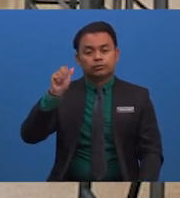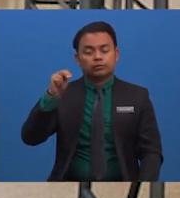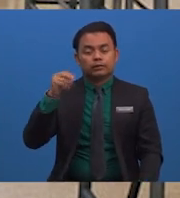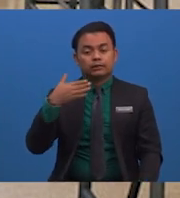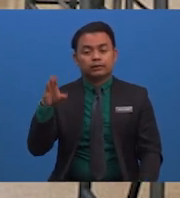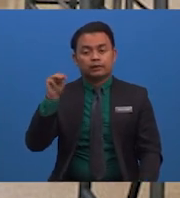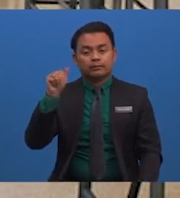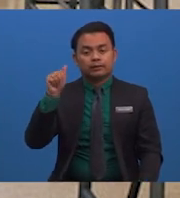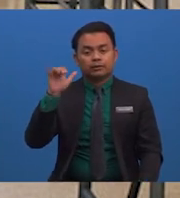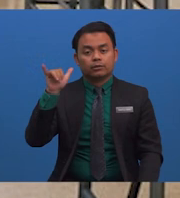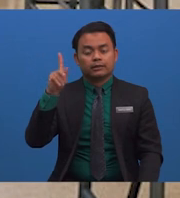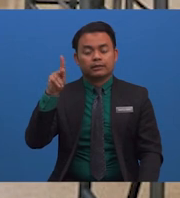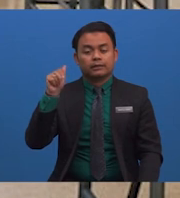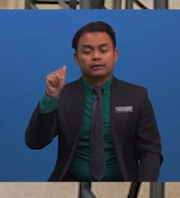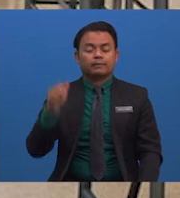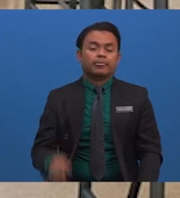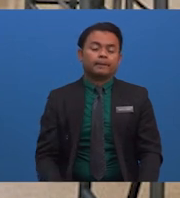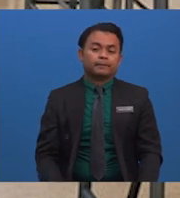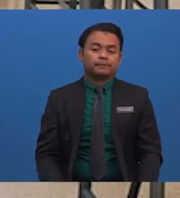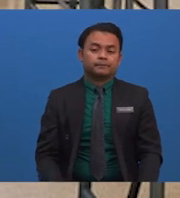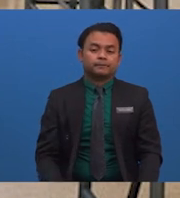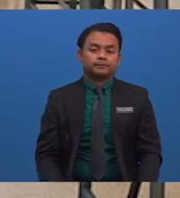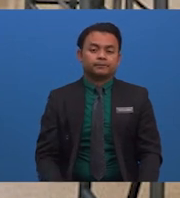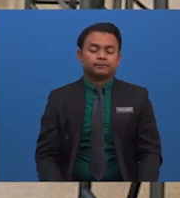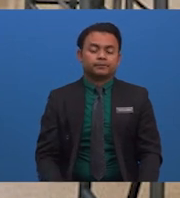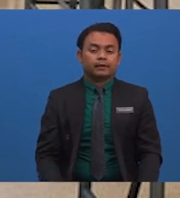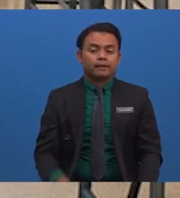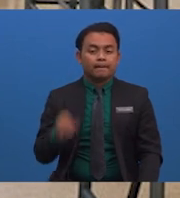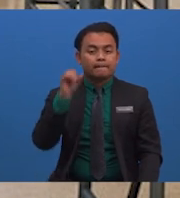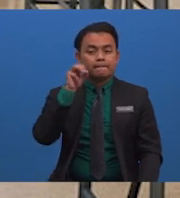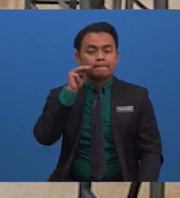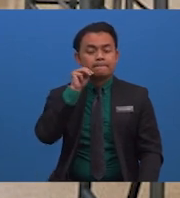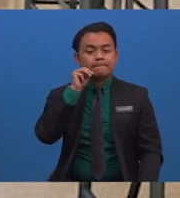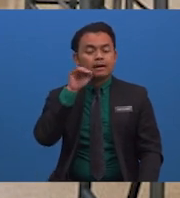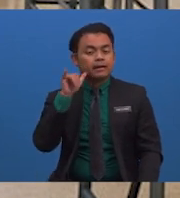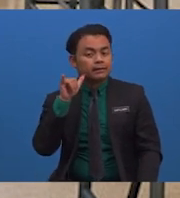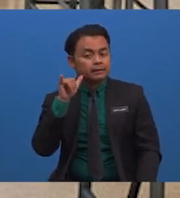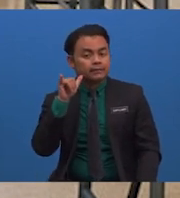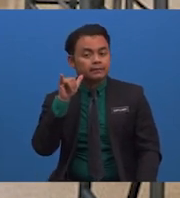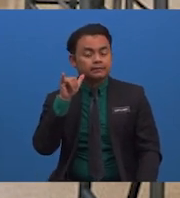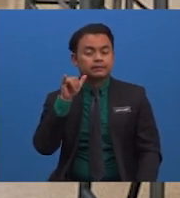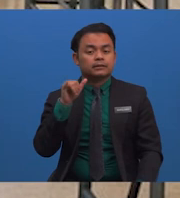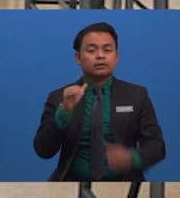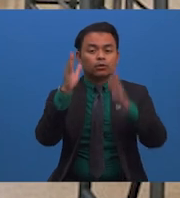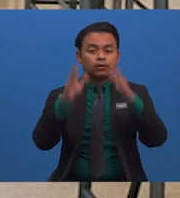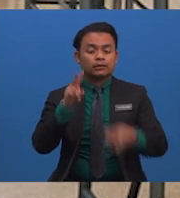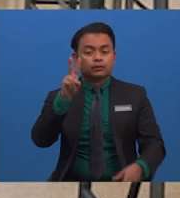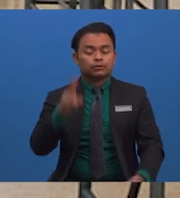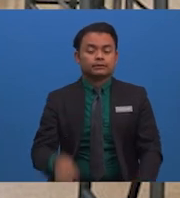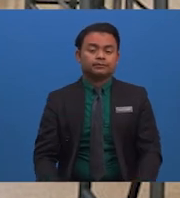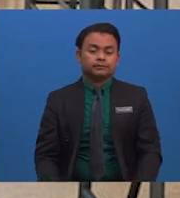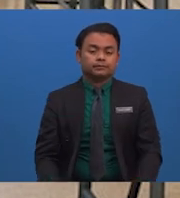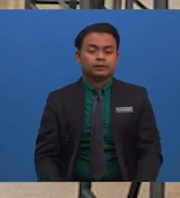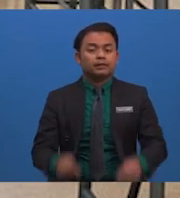Oleh itu, Puan Maya menggunakan kata ganti nama diri orang iaitu